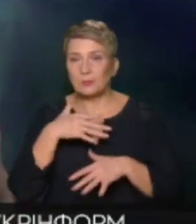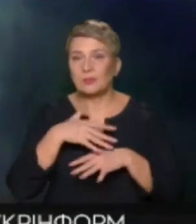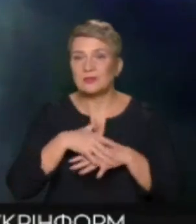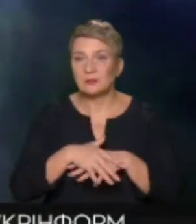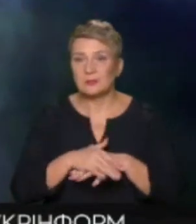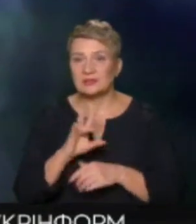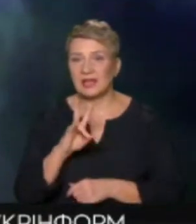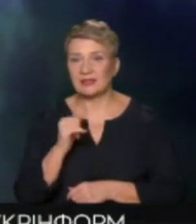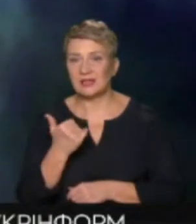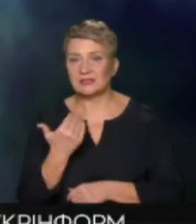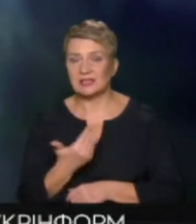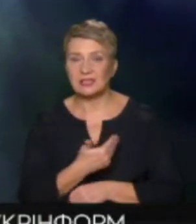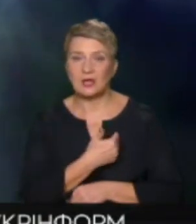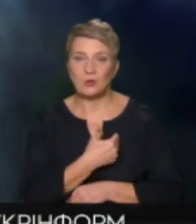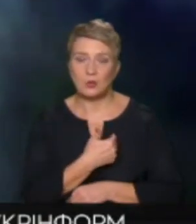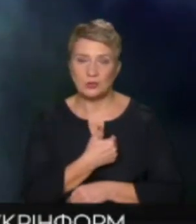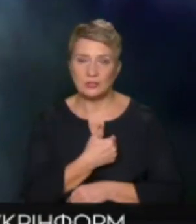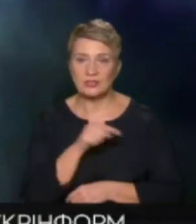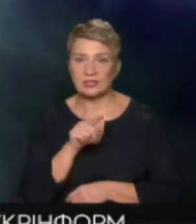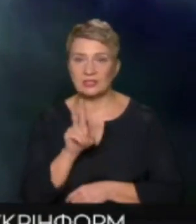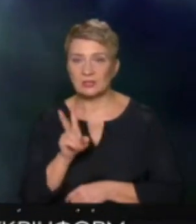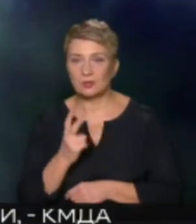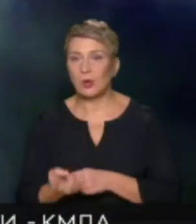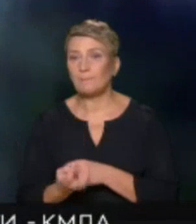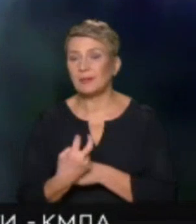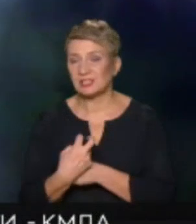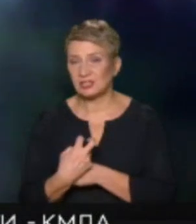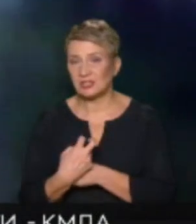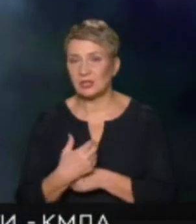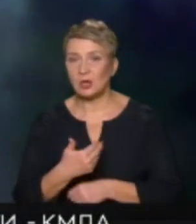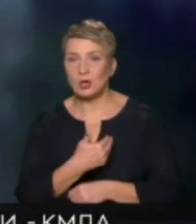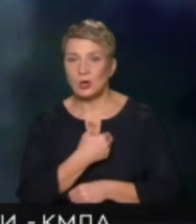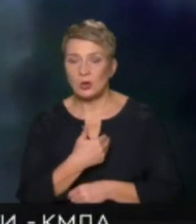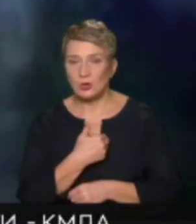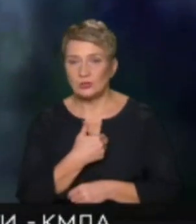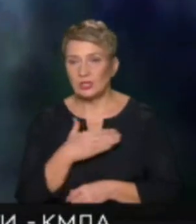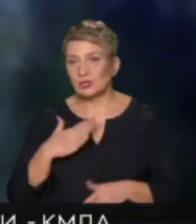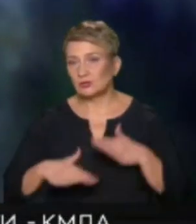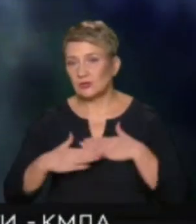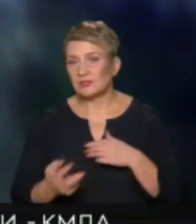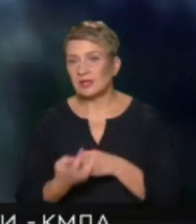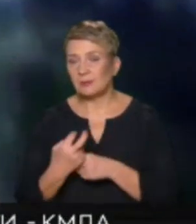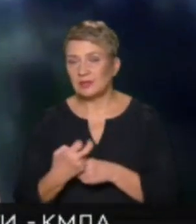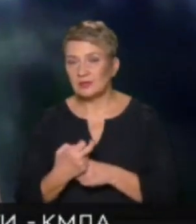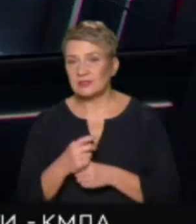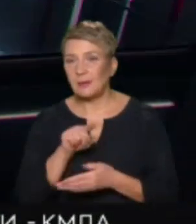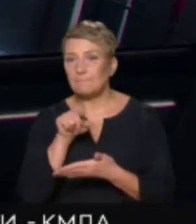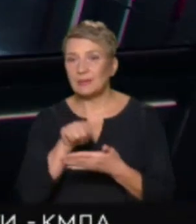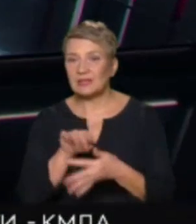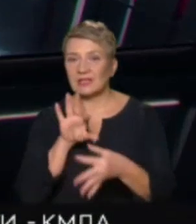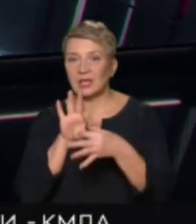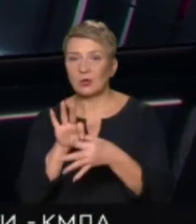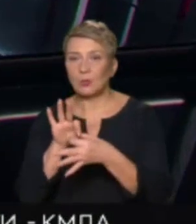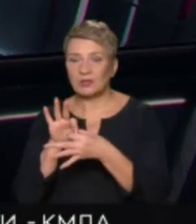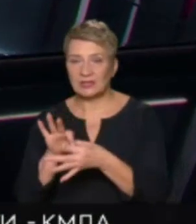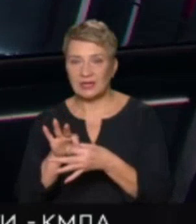наскільки охоче або не охоче. Ті, хто до нас прийшли, охоче йдуть. Я розумію, що це питання комунікації між родинами,